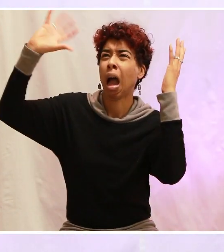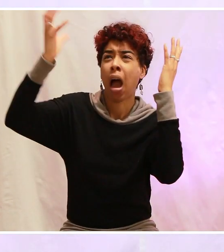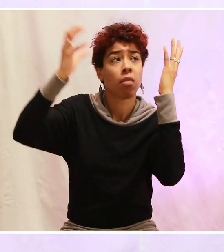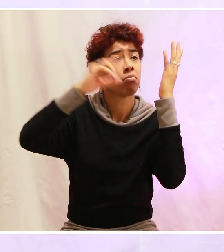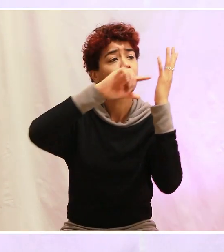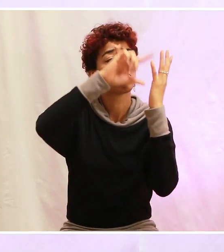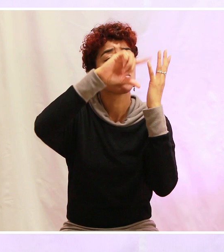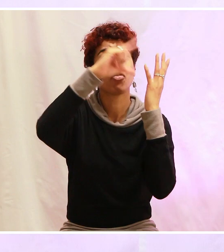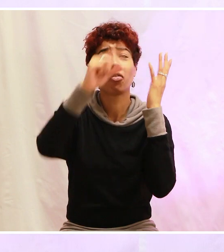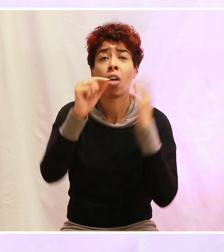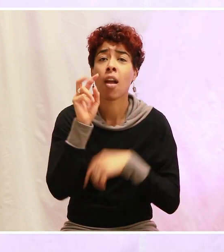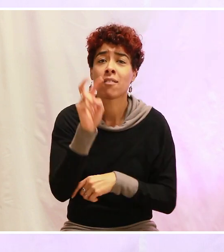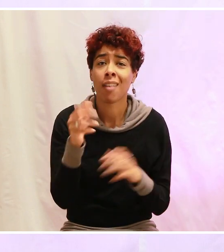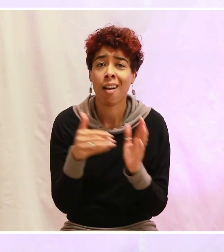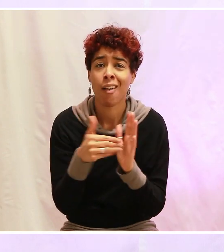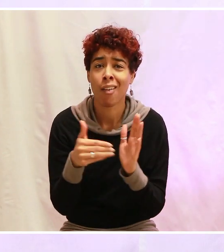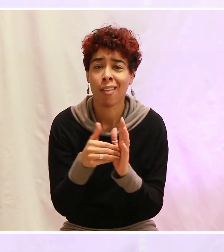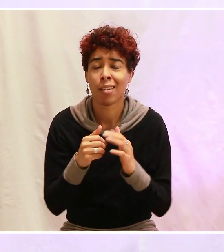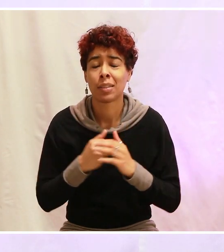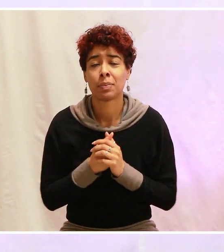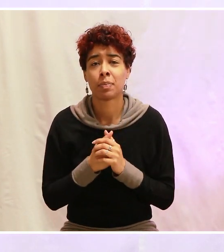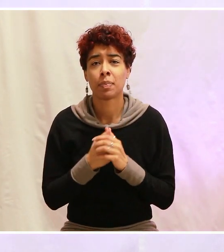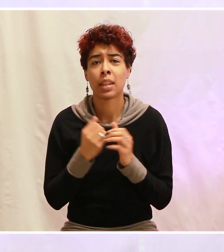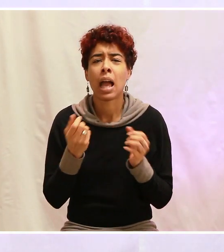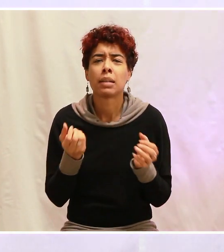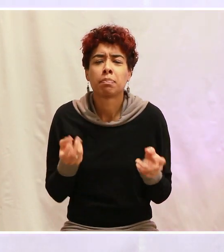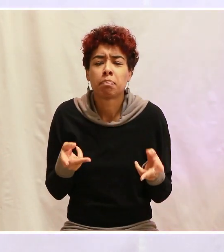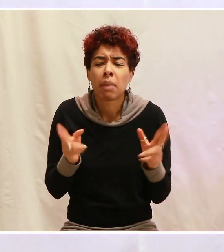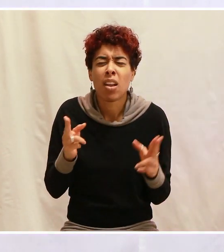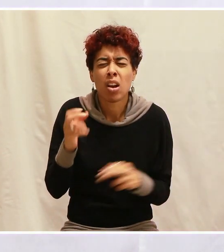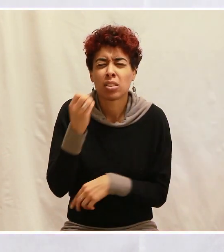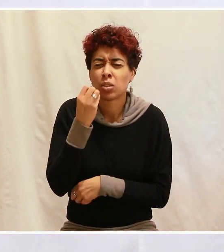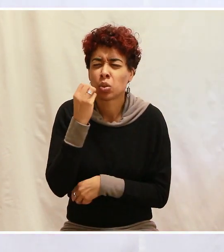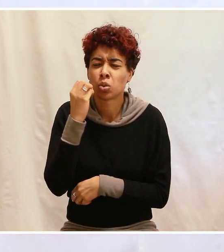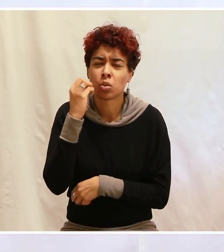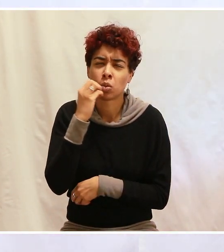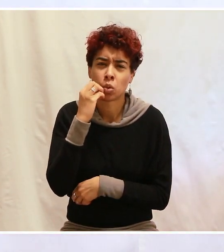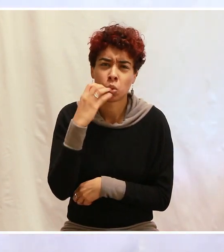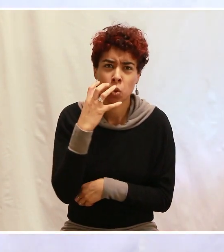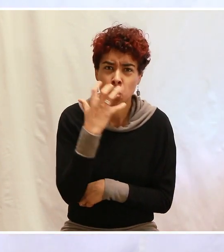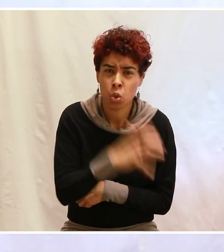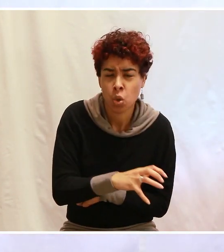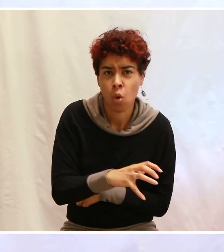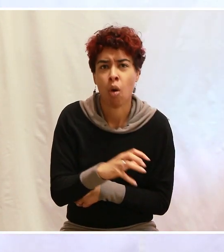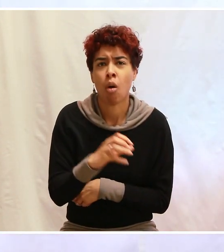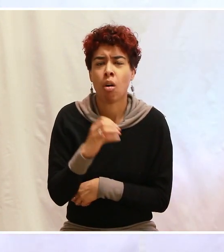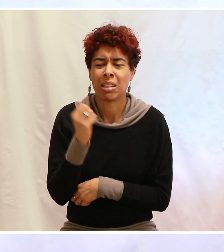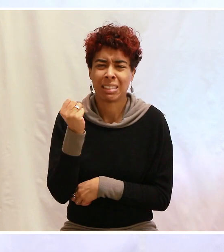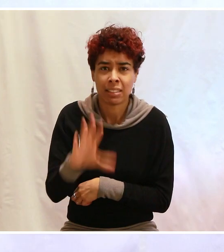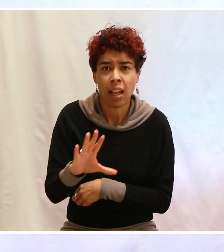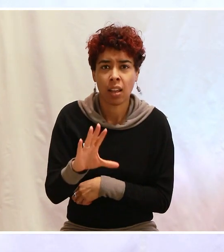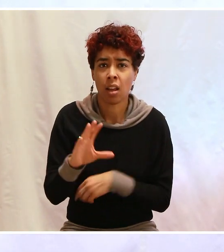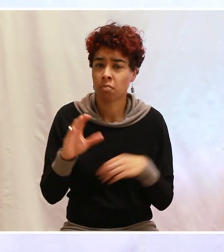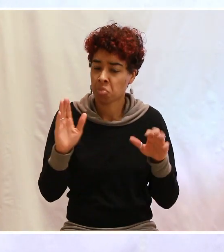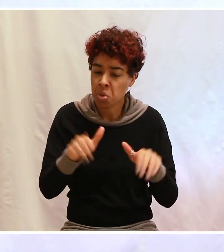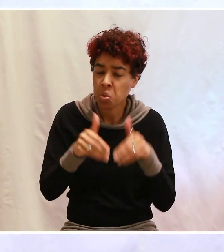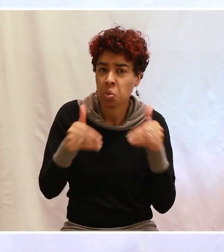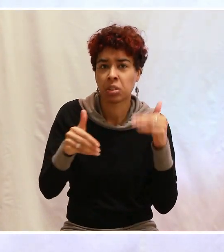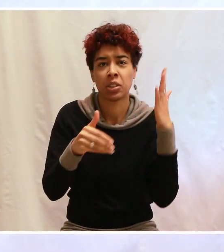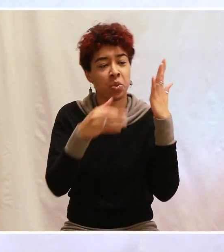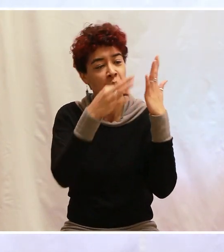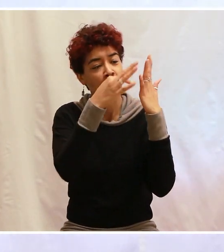l'année de la sécheresse, il n'a point de crainte et il ne cesse de porter du fruit. Amen. On voit que celui eh bien,